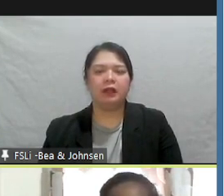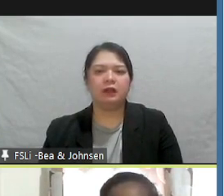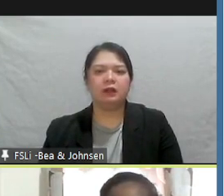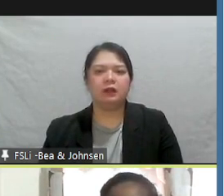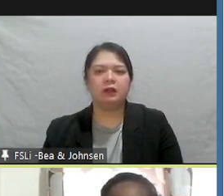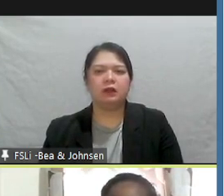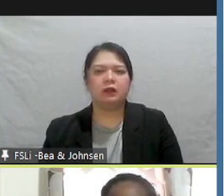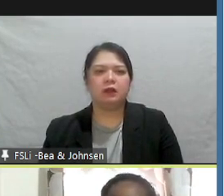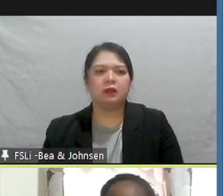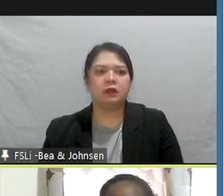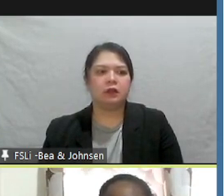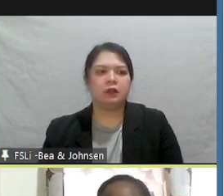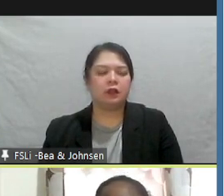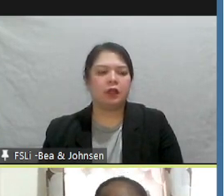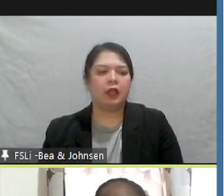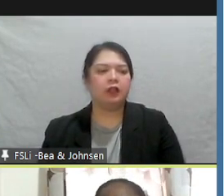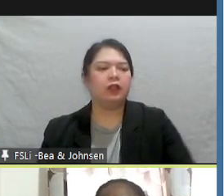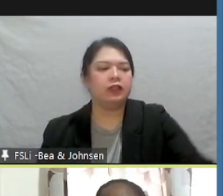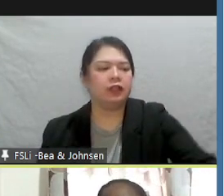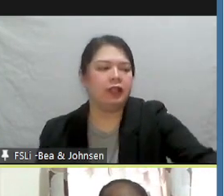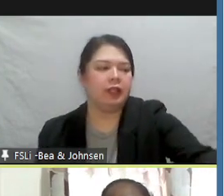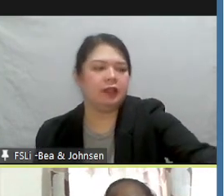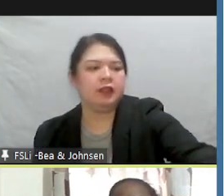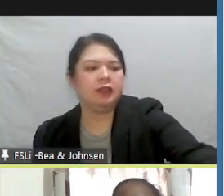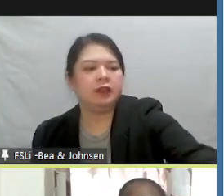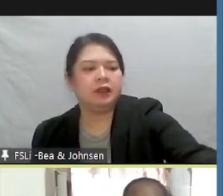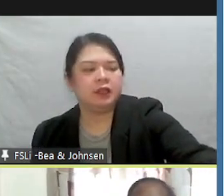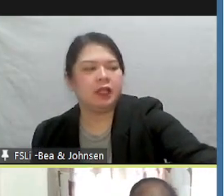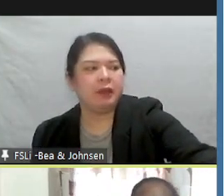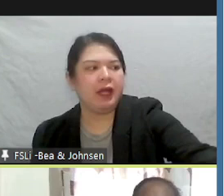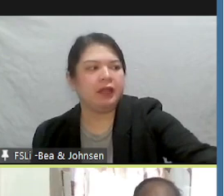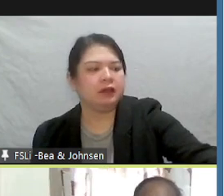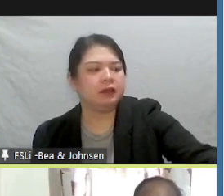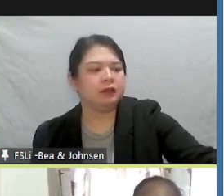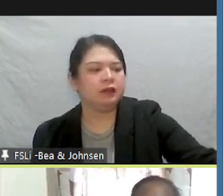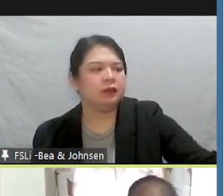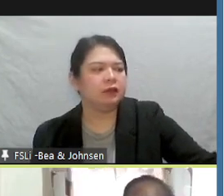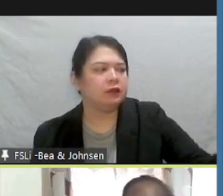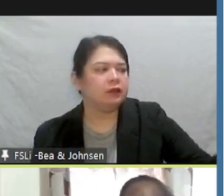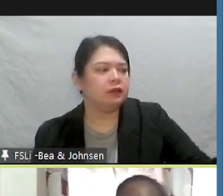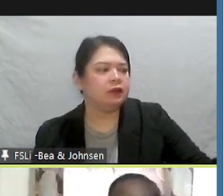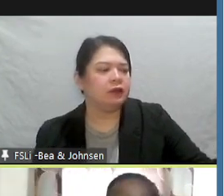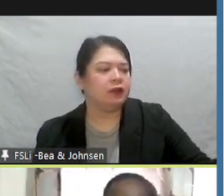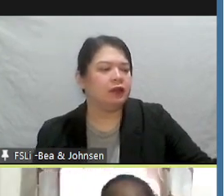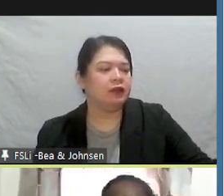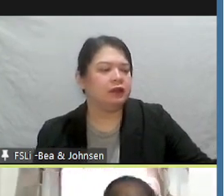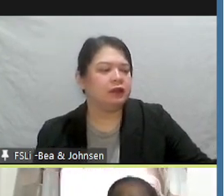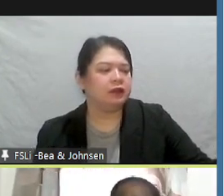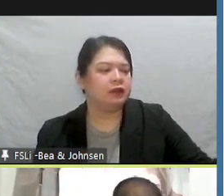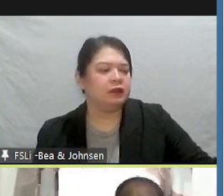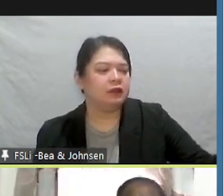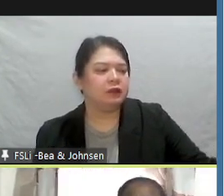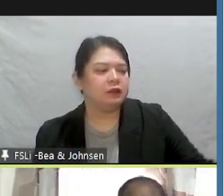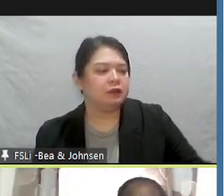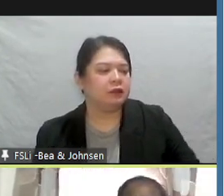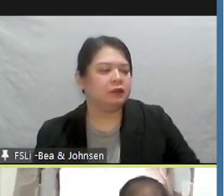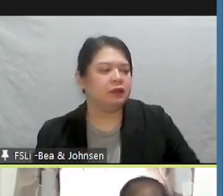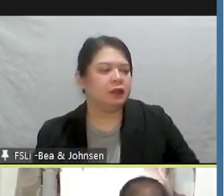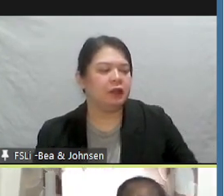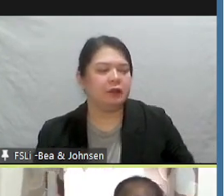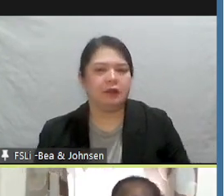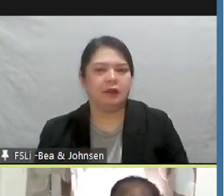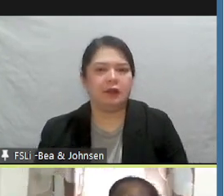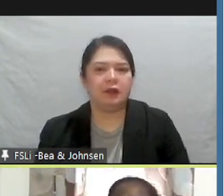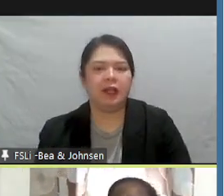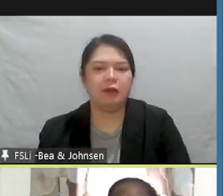Next, ma'am. Malaki, yes, lang. Yan ang ano ko kasi, madam, ano po, parang